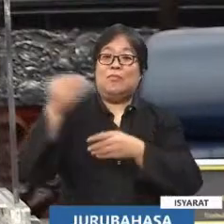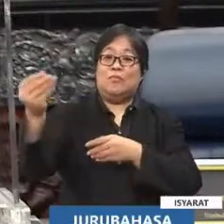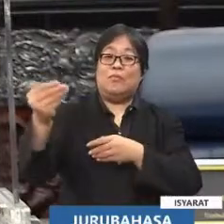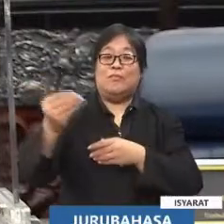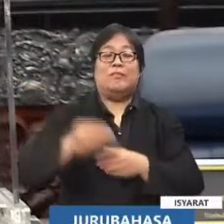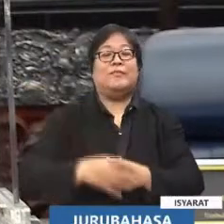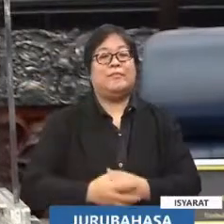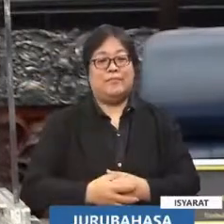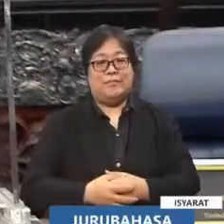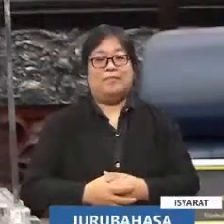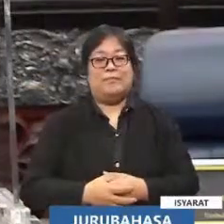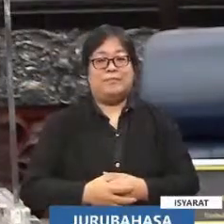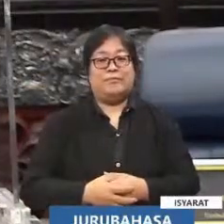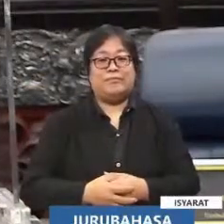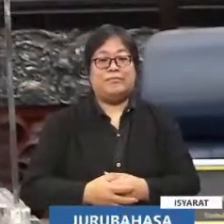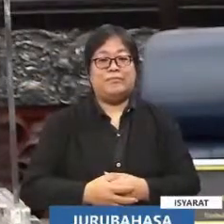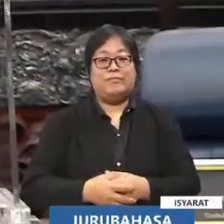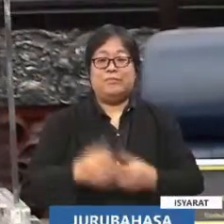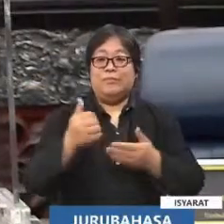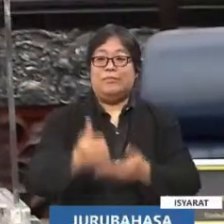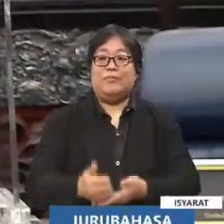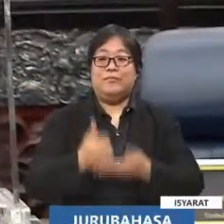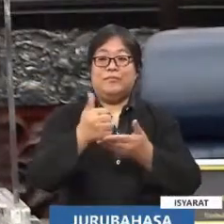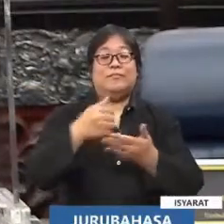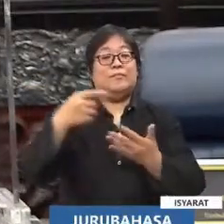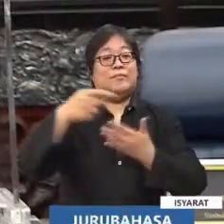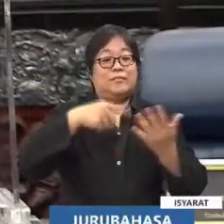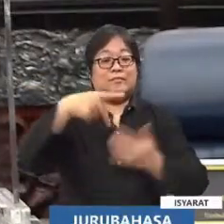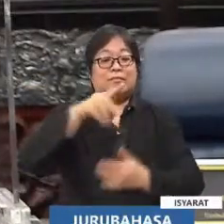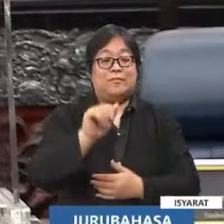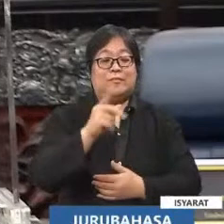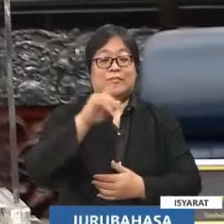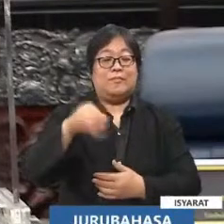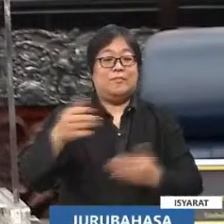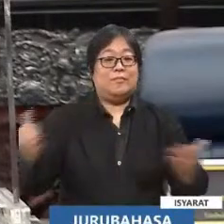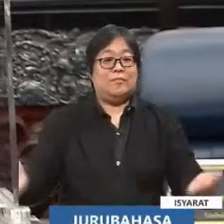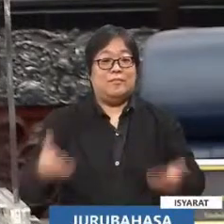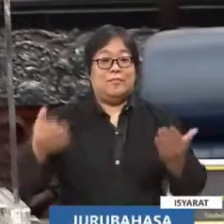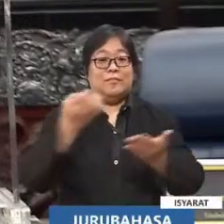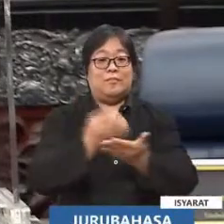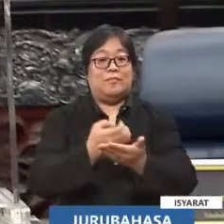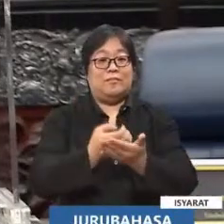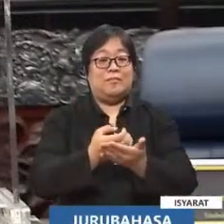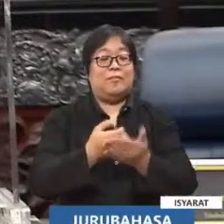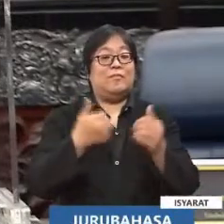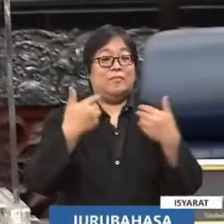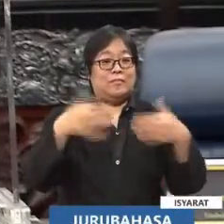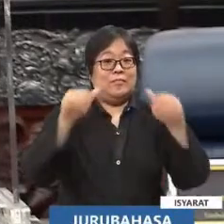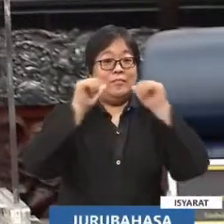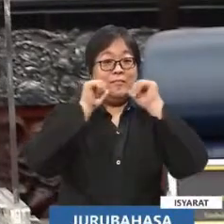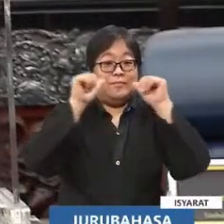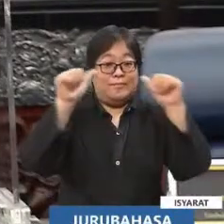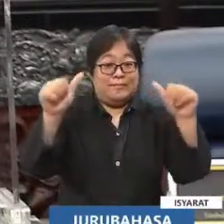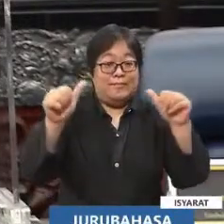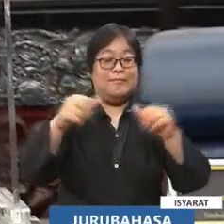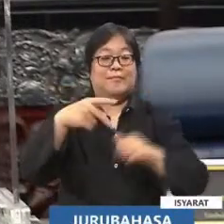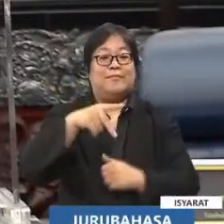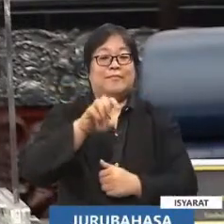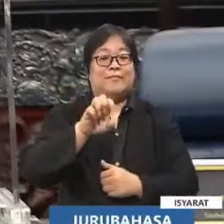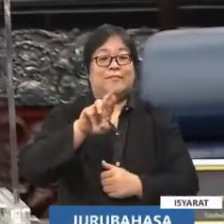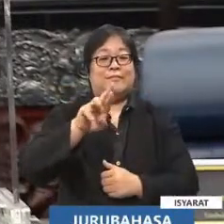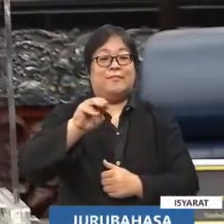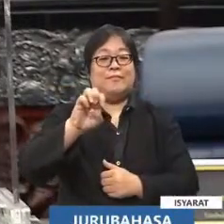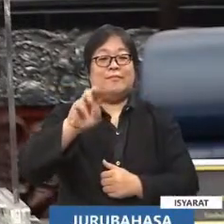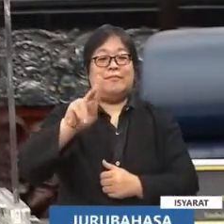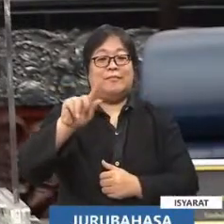juga sebagainya. Bantuan di antara pakej-pakej rangsangan ekonomi yang telah diumumkan adalah di bawah Perangkasa dan Pemulih telah pun